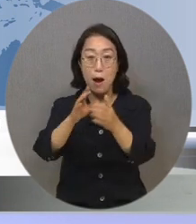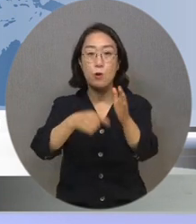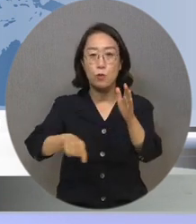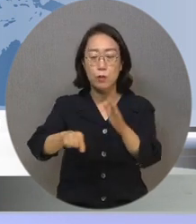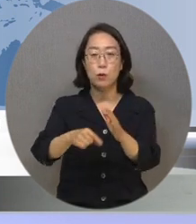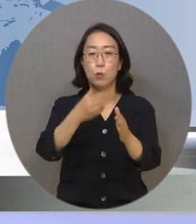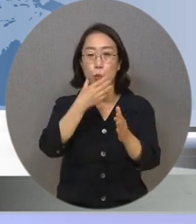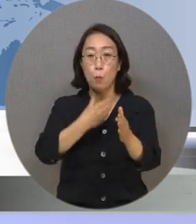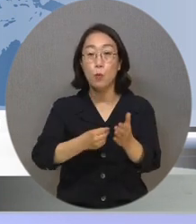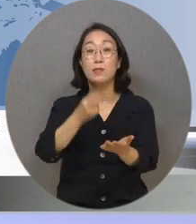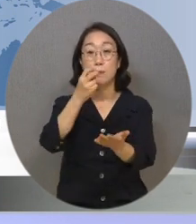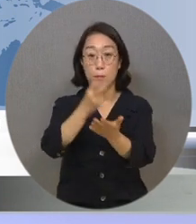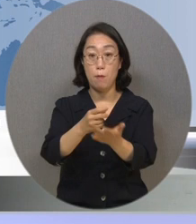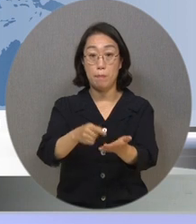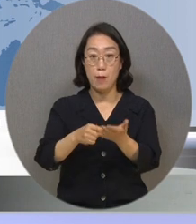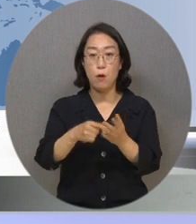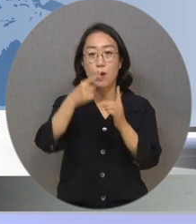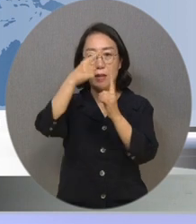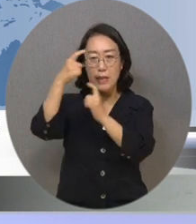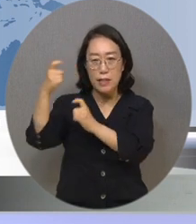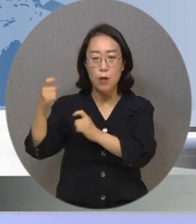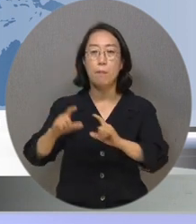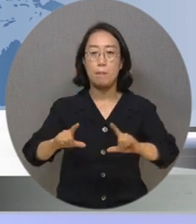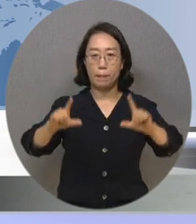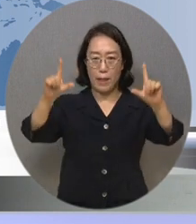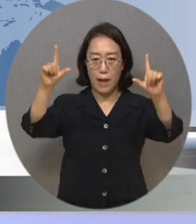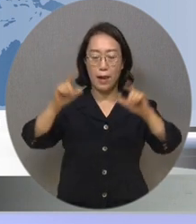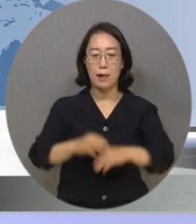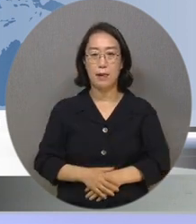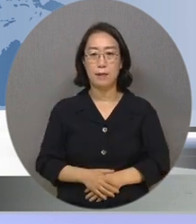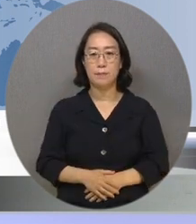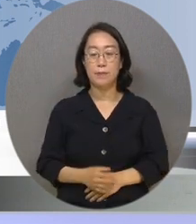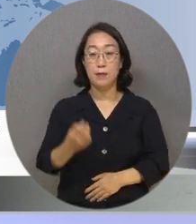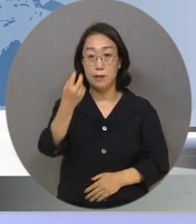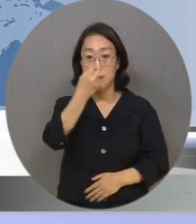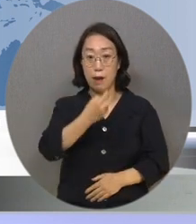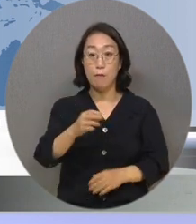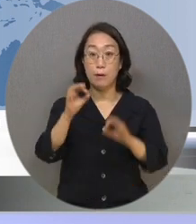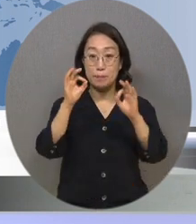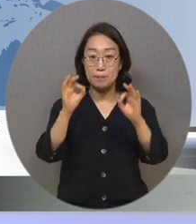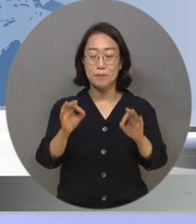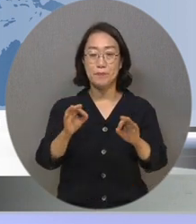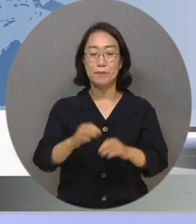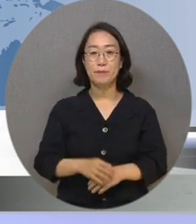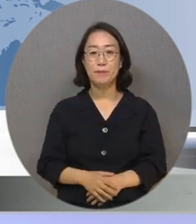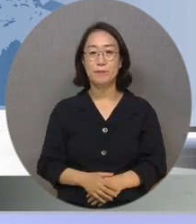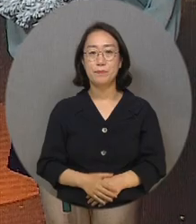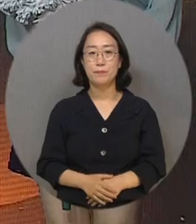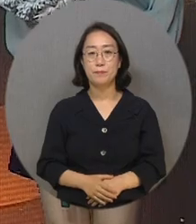노인복지법에 따라 제정한 기념일입니다 최유라 기자가 기념식 현장에 다녀왔습니다